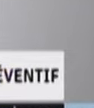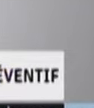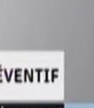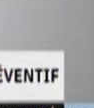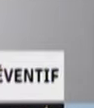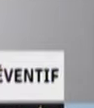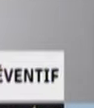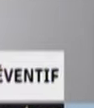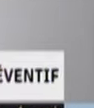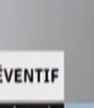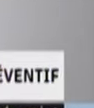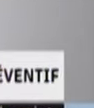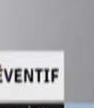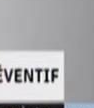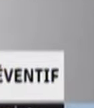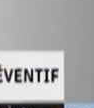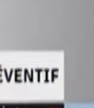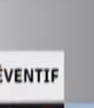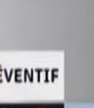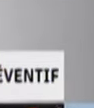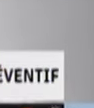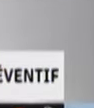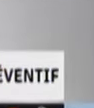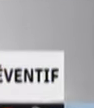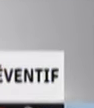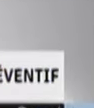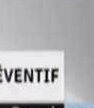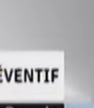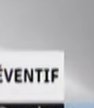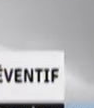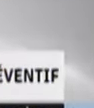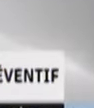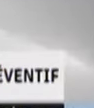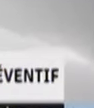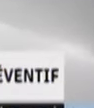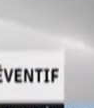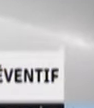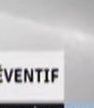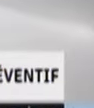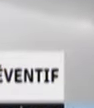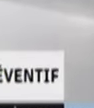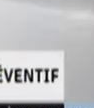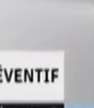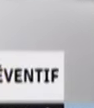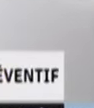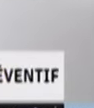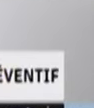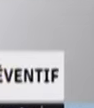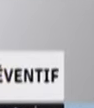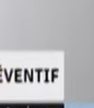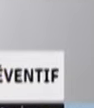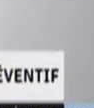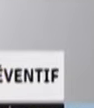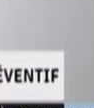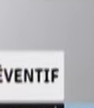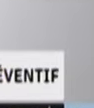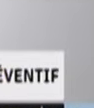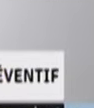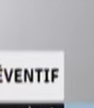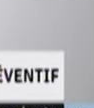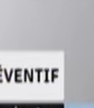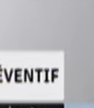couleur implique aussi des mesures restrictives pour les réunions familiales, les restaurants.